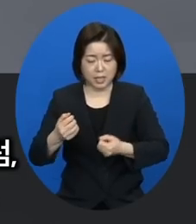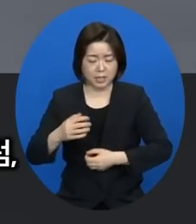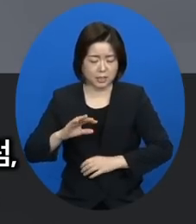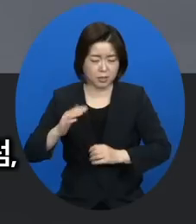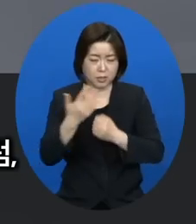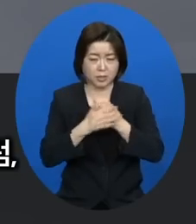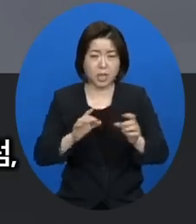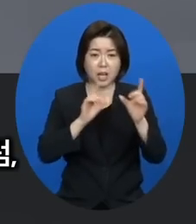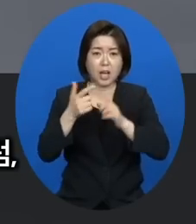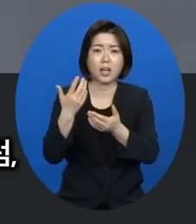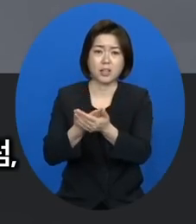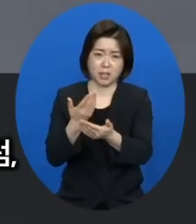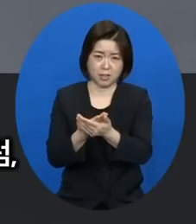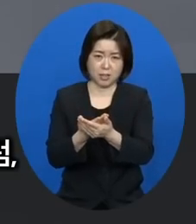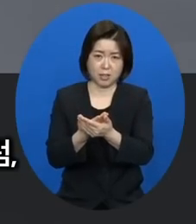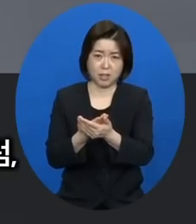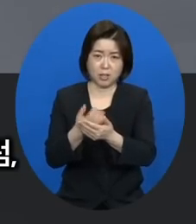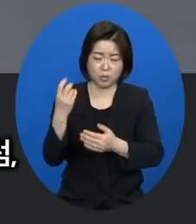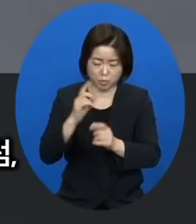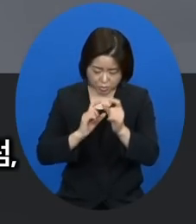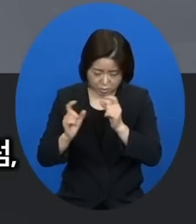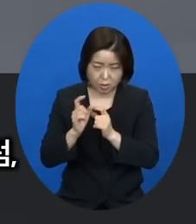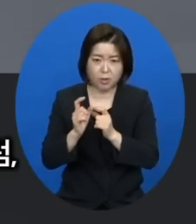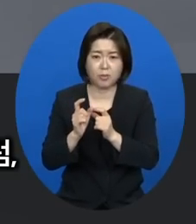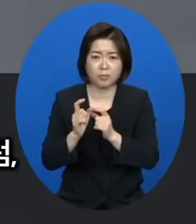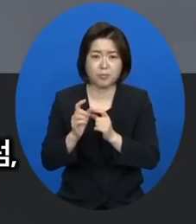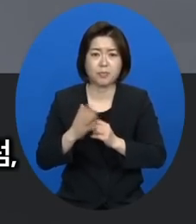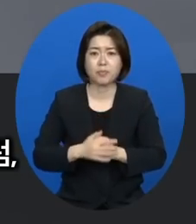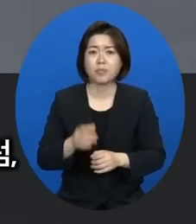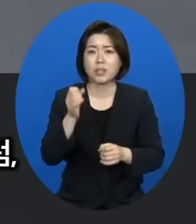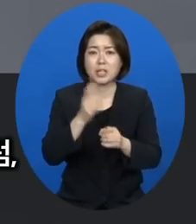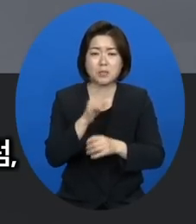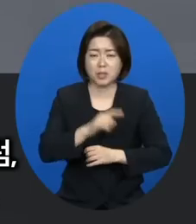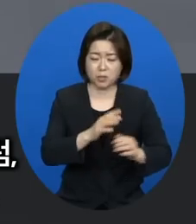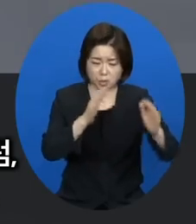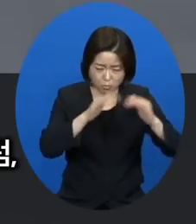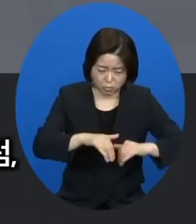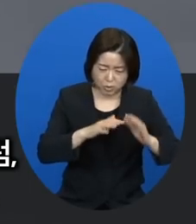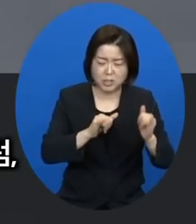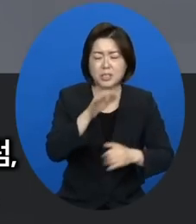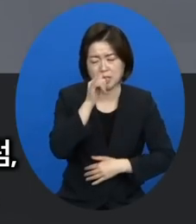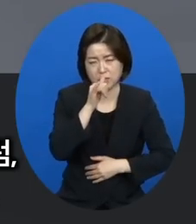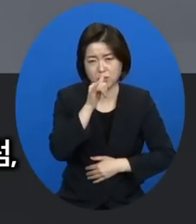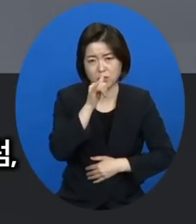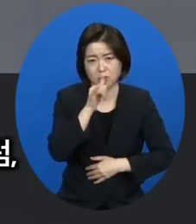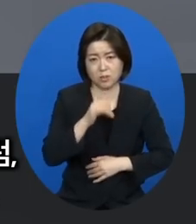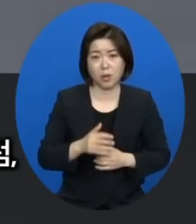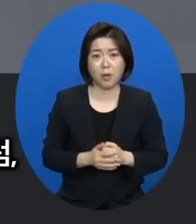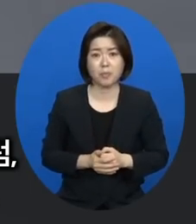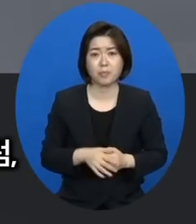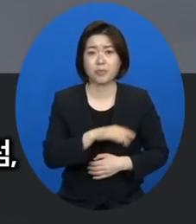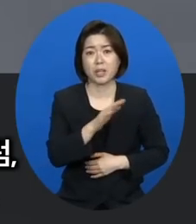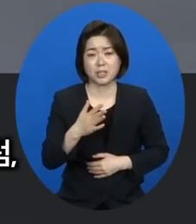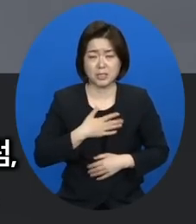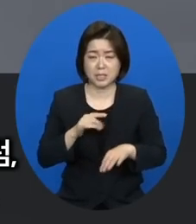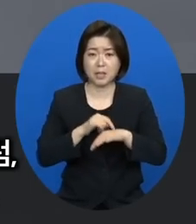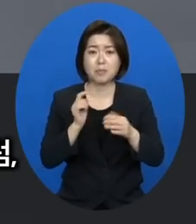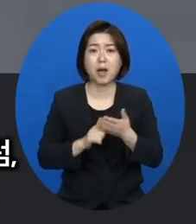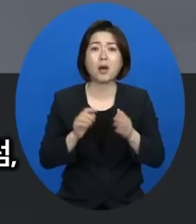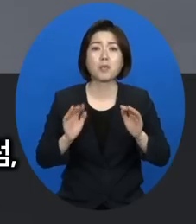우리 기도하시고요. 한편으로 또 기도할 것은 이미 거기에 무너진 자들이 있어요. 제 마음에